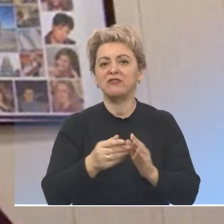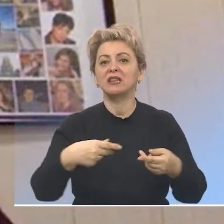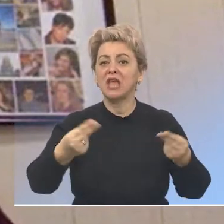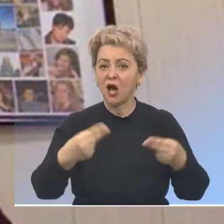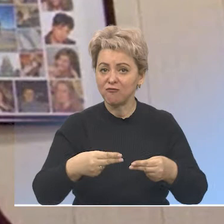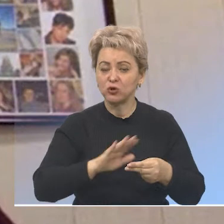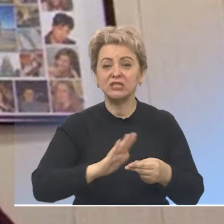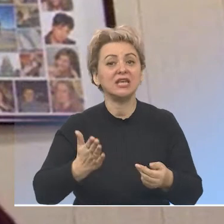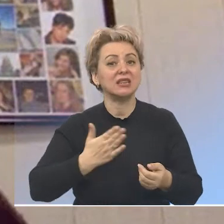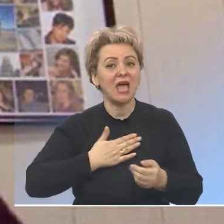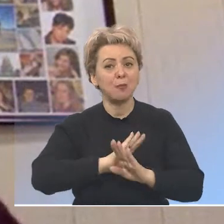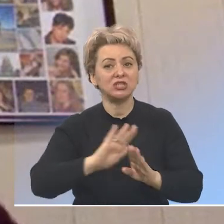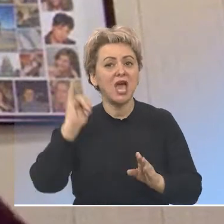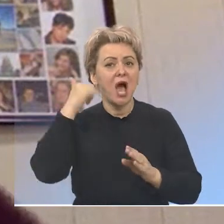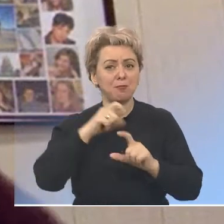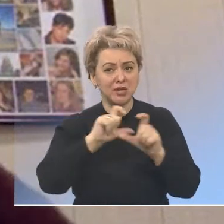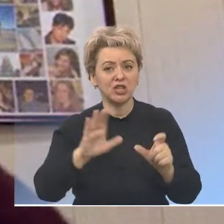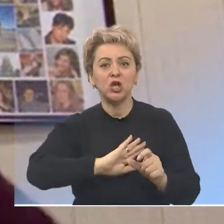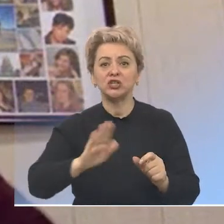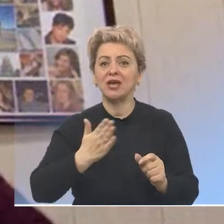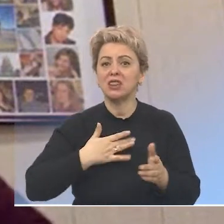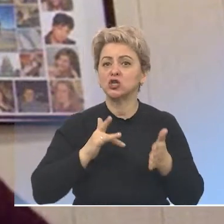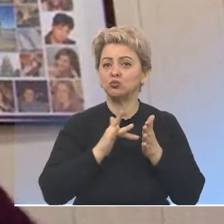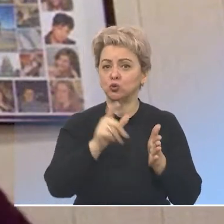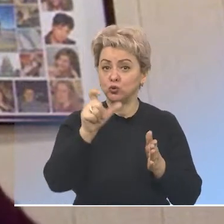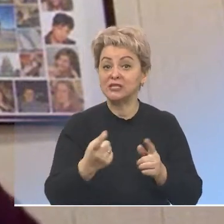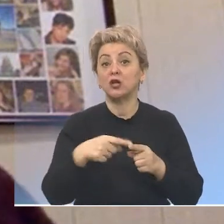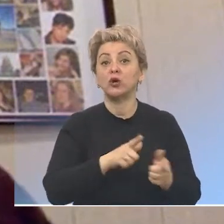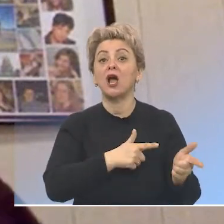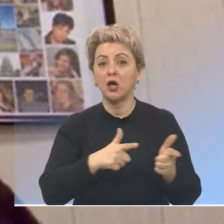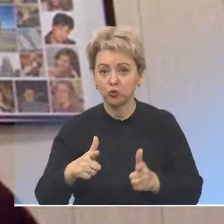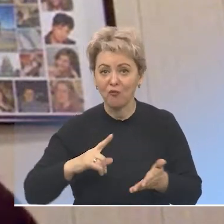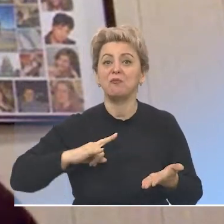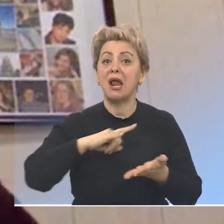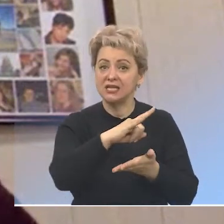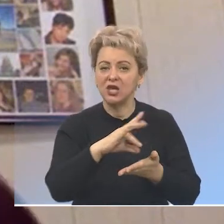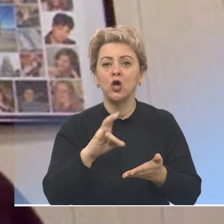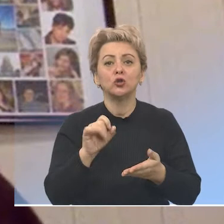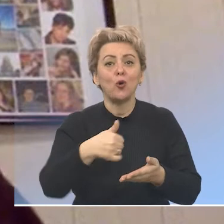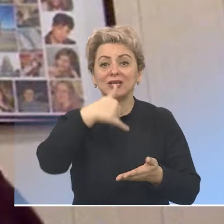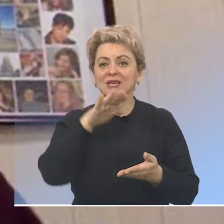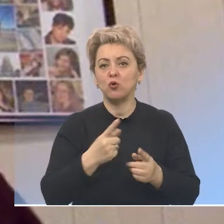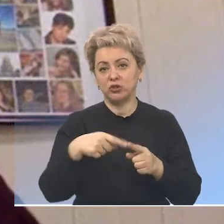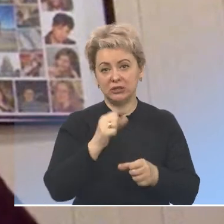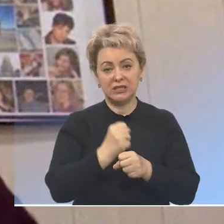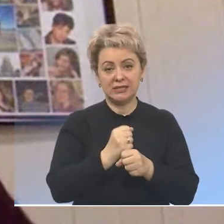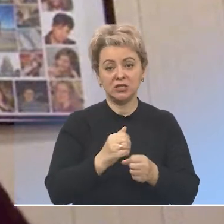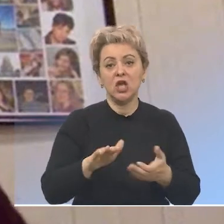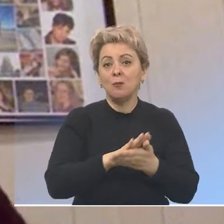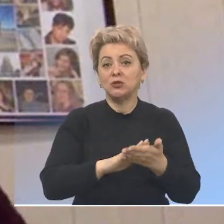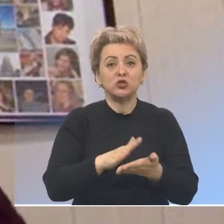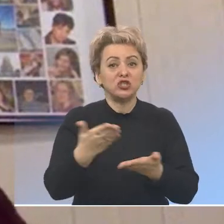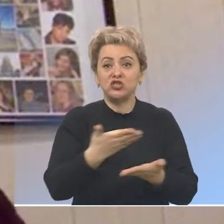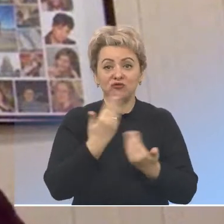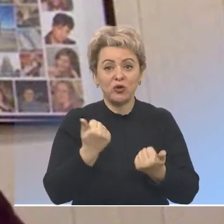нам, ни туроператору, ни нашему туристу, который и готов бы, может быть, полететь, да, но он физически не может этого сделать, потому